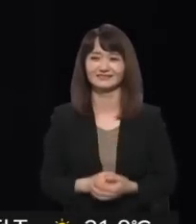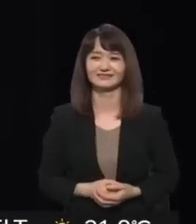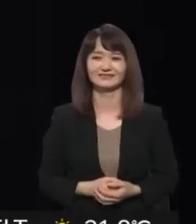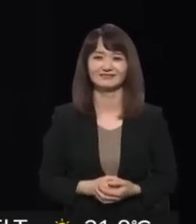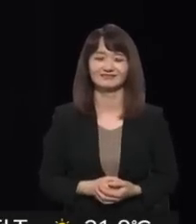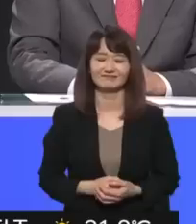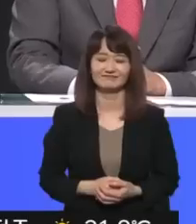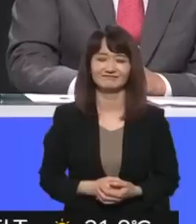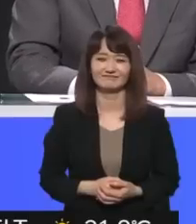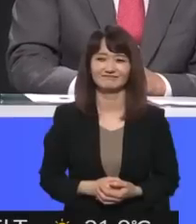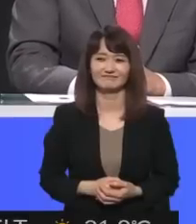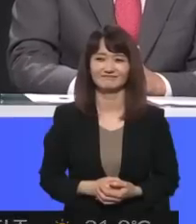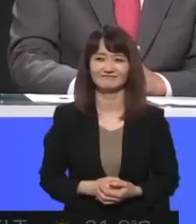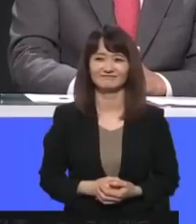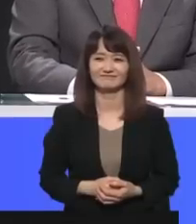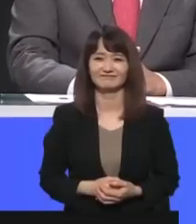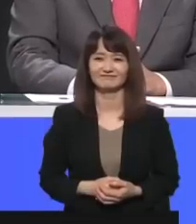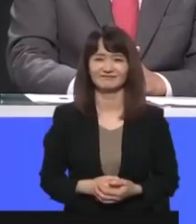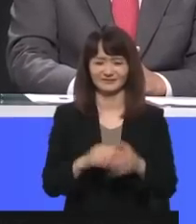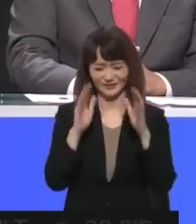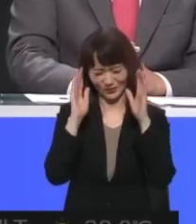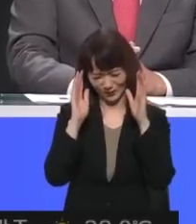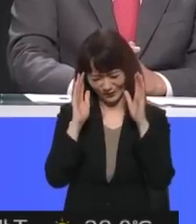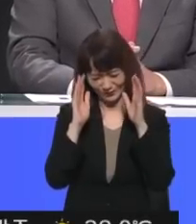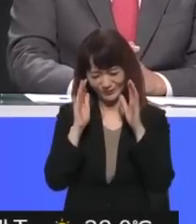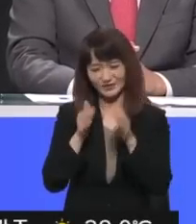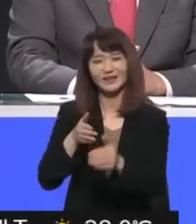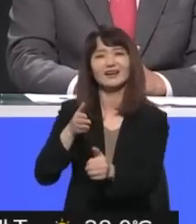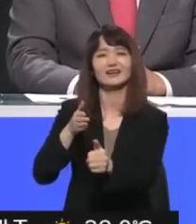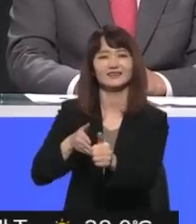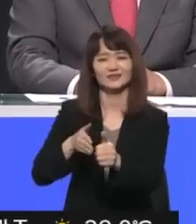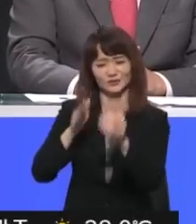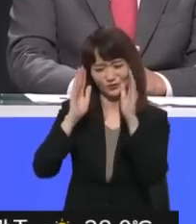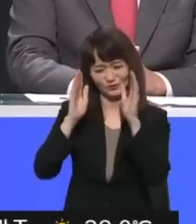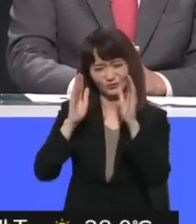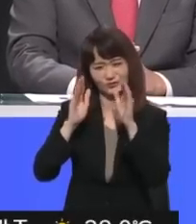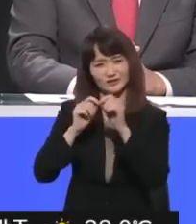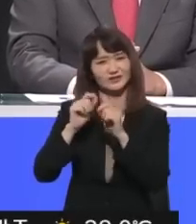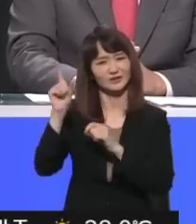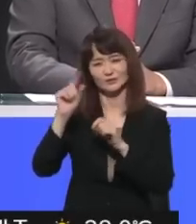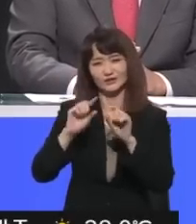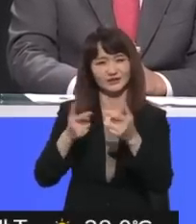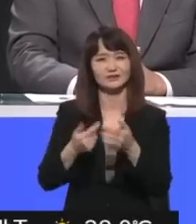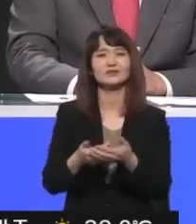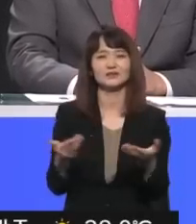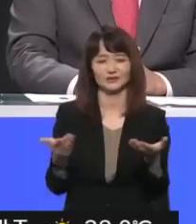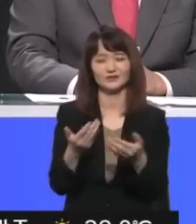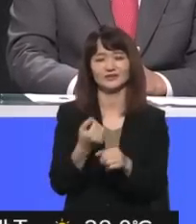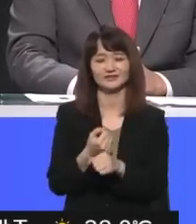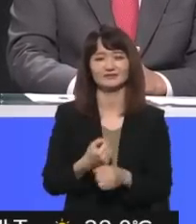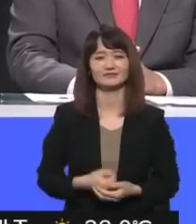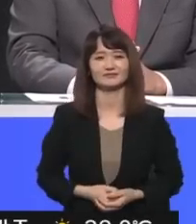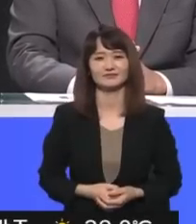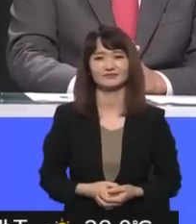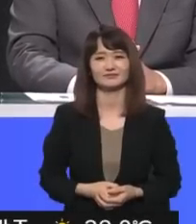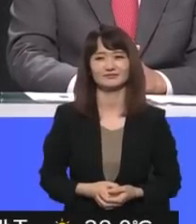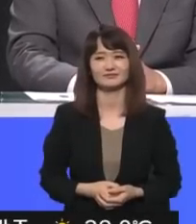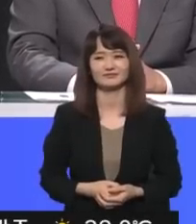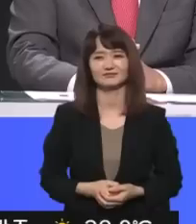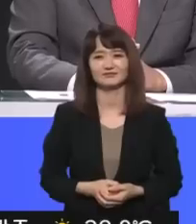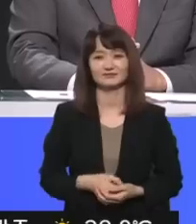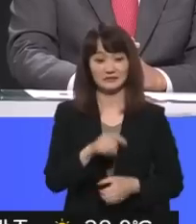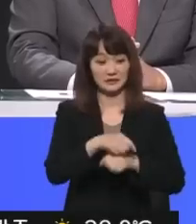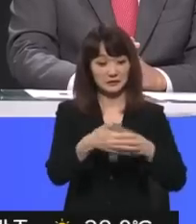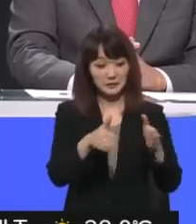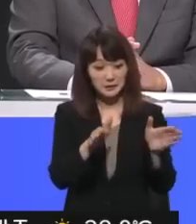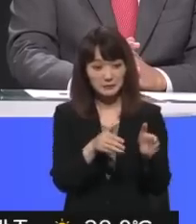막노라님. 이분 막노 공부도 좀 하세요. 공부가 다는 아닌데 일도 하시고. 예, 알겠습니다. 하안님. 사무실에서